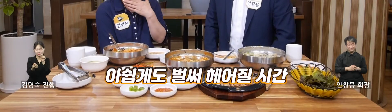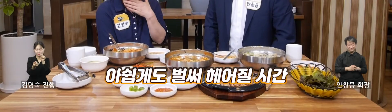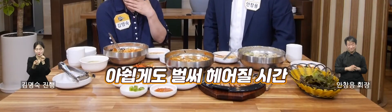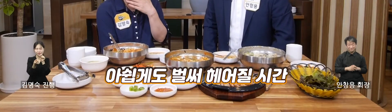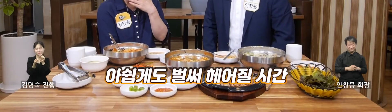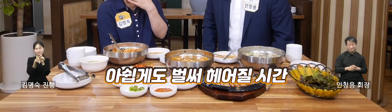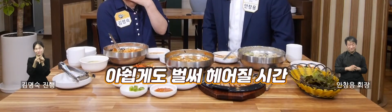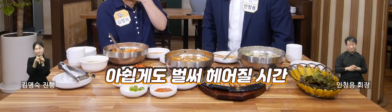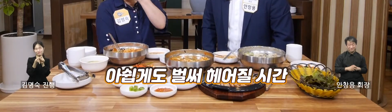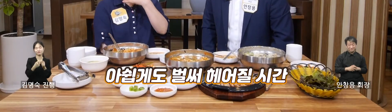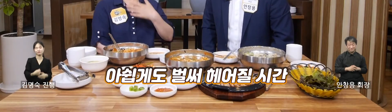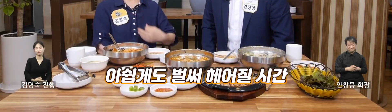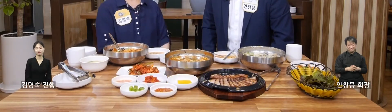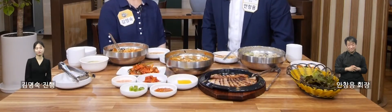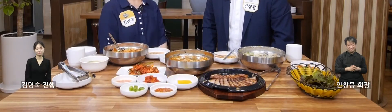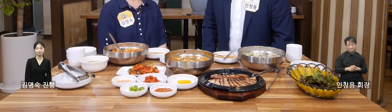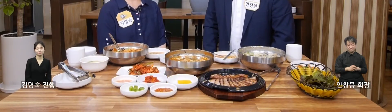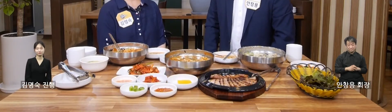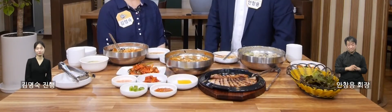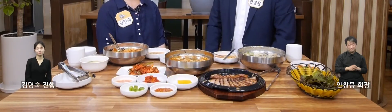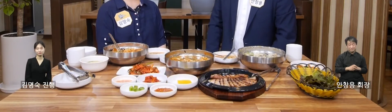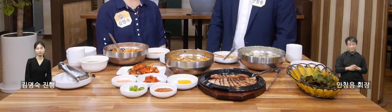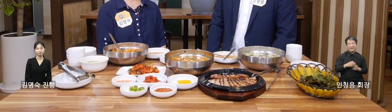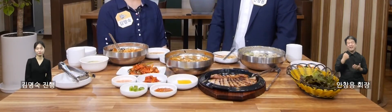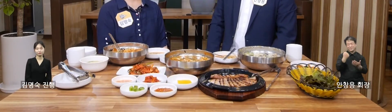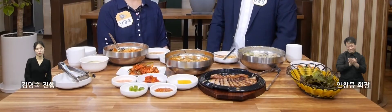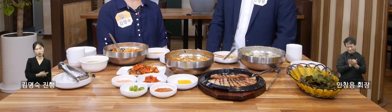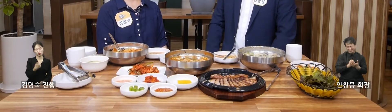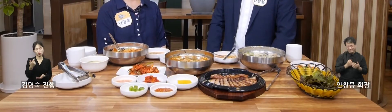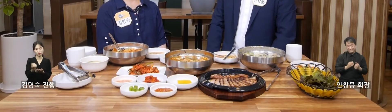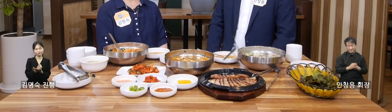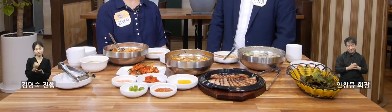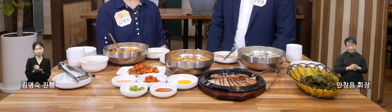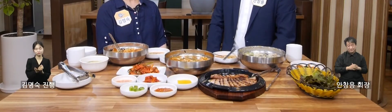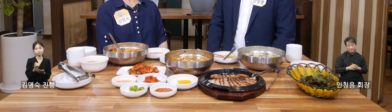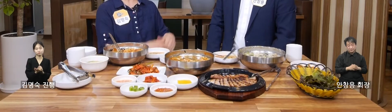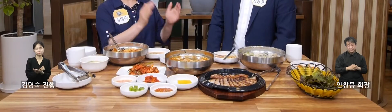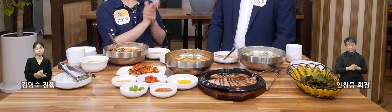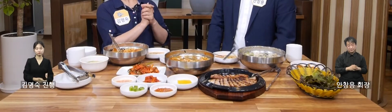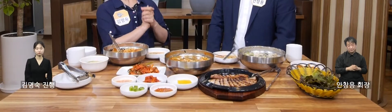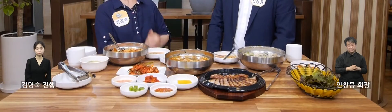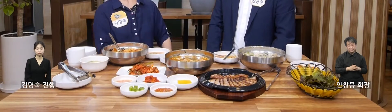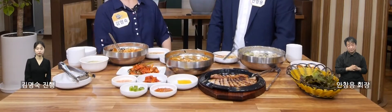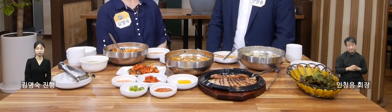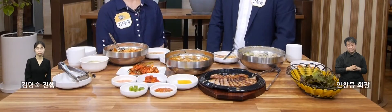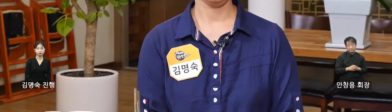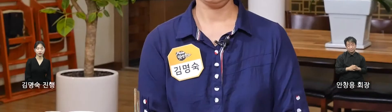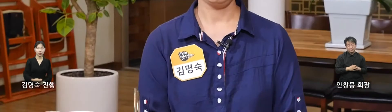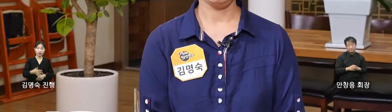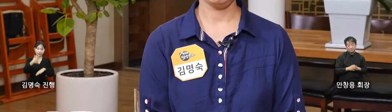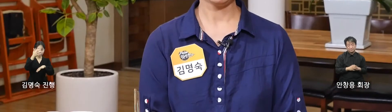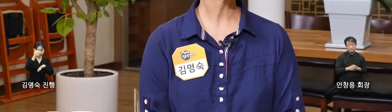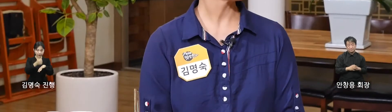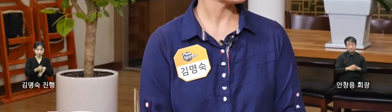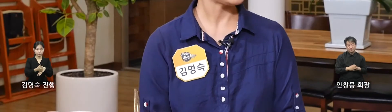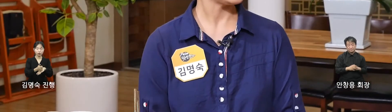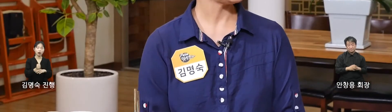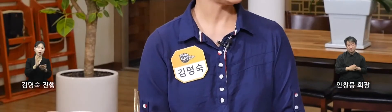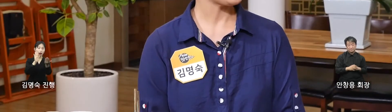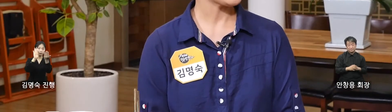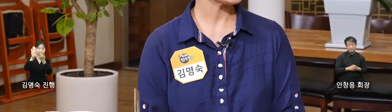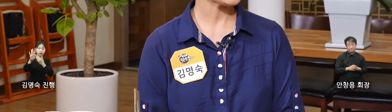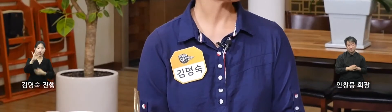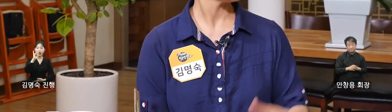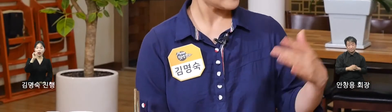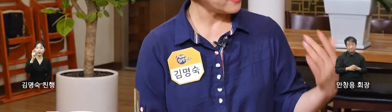헤어질 시간이 됐습니다. 자, 아쉽네요. 네, 너무 아쉽죠. 예. 자, 끝으로 우리 앞으로